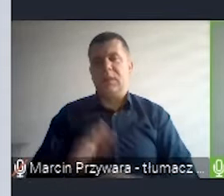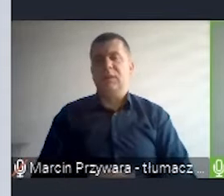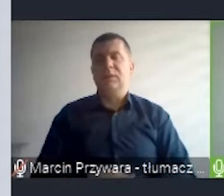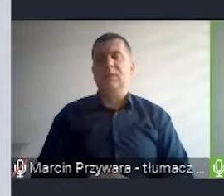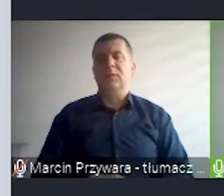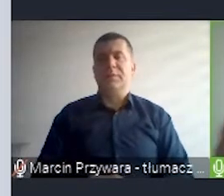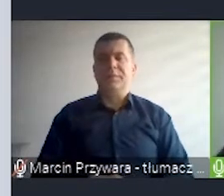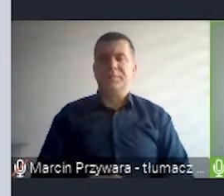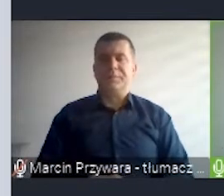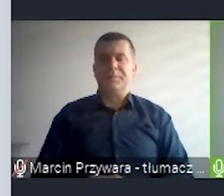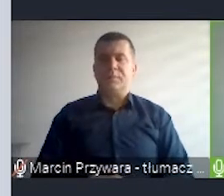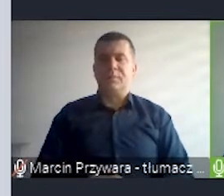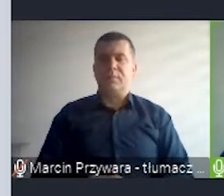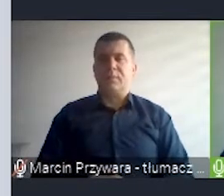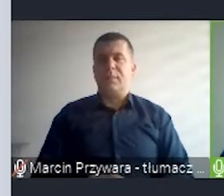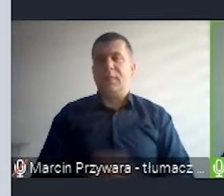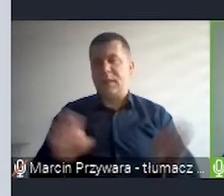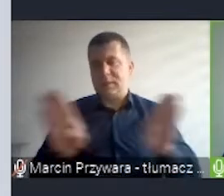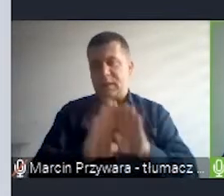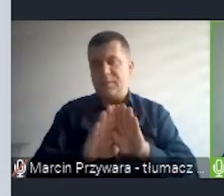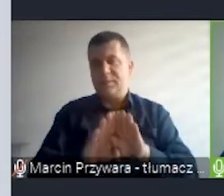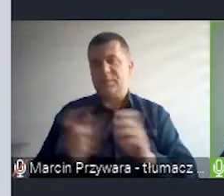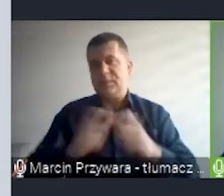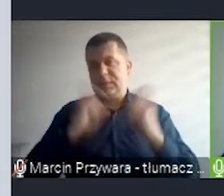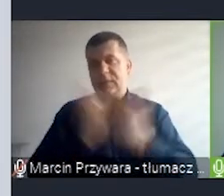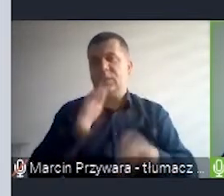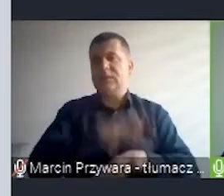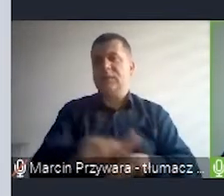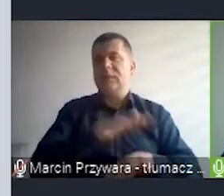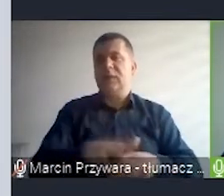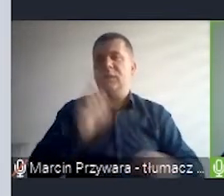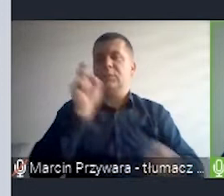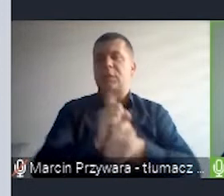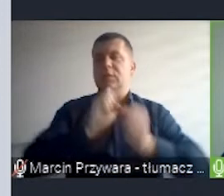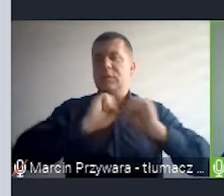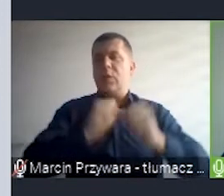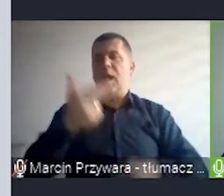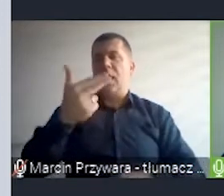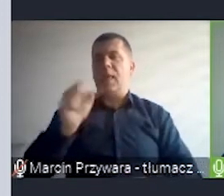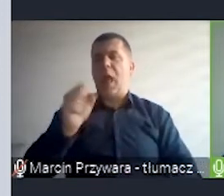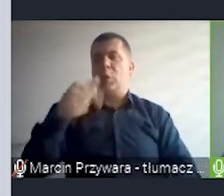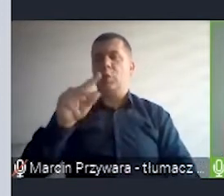niezbyt wielkie. Więc zapnijmy sobie teraz w całość ten system przeciwdziałania nadużyciom.